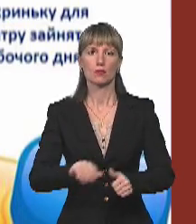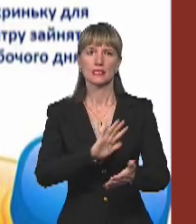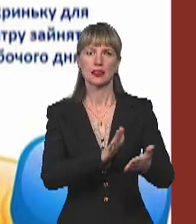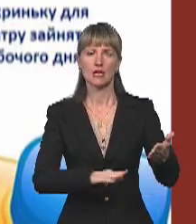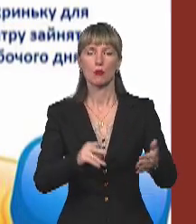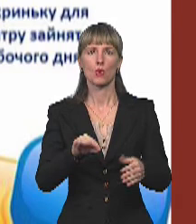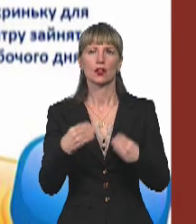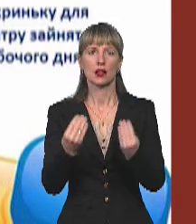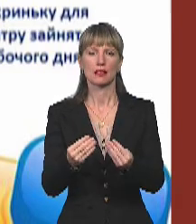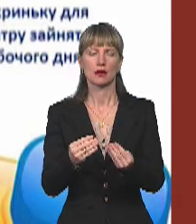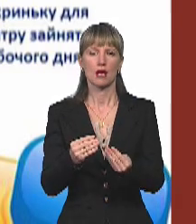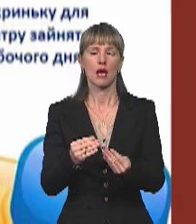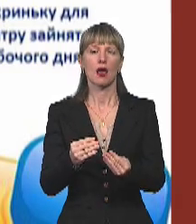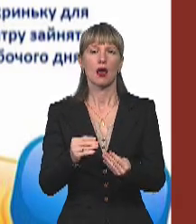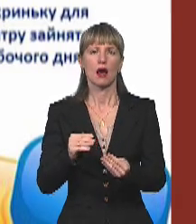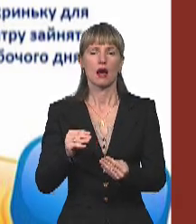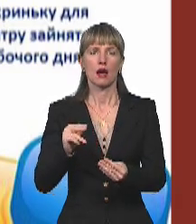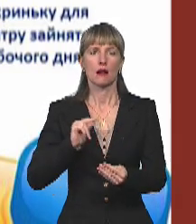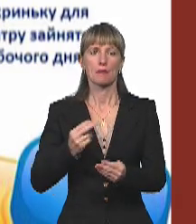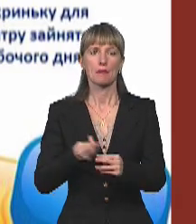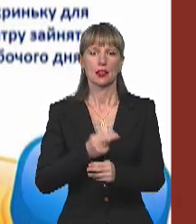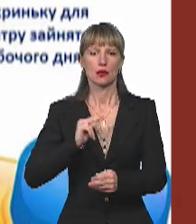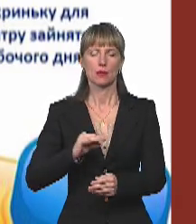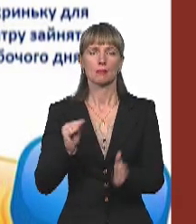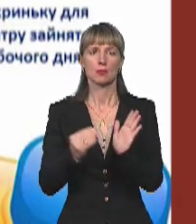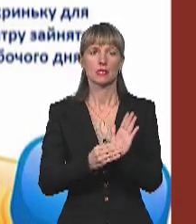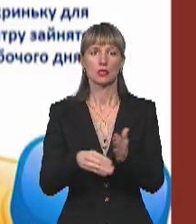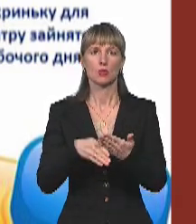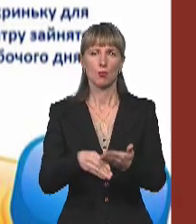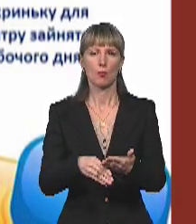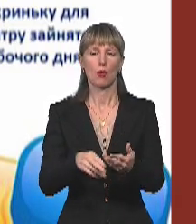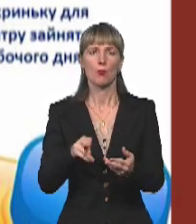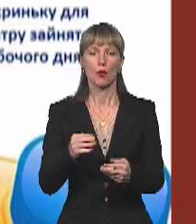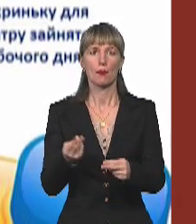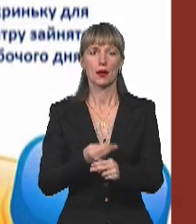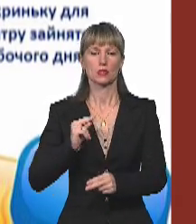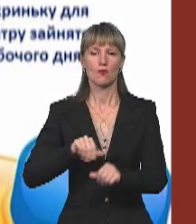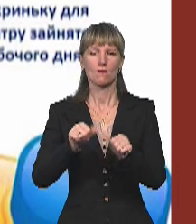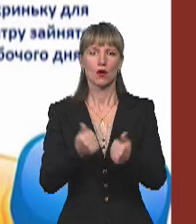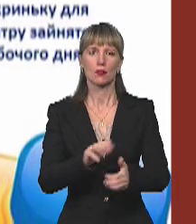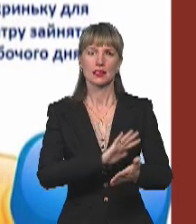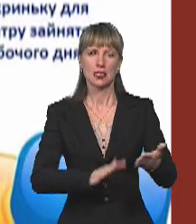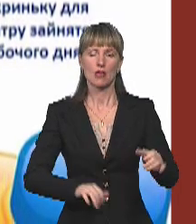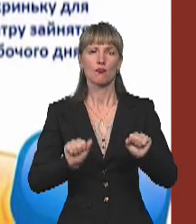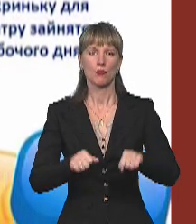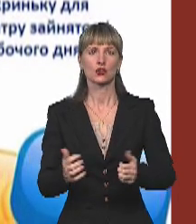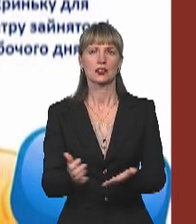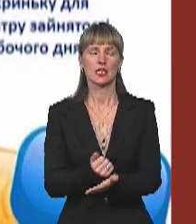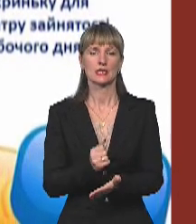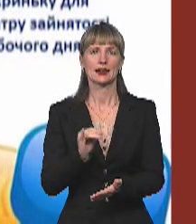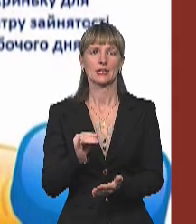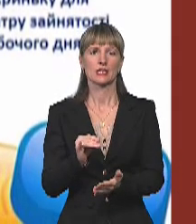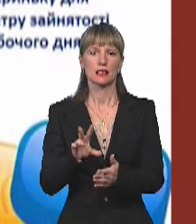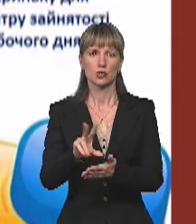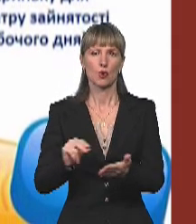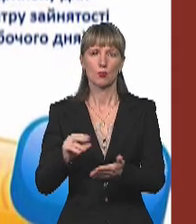надання статусу безробітного та про призначення виплати допомоги по безробіттю. Форми заяв також можна знайти та